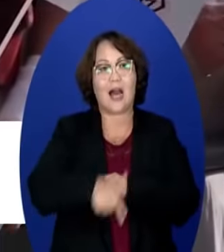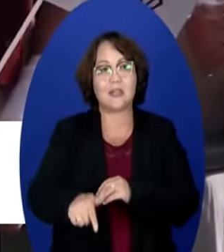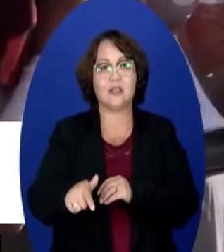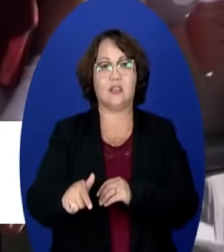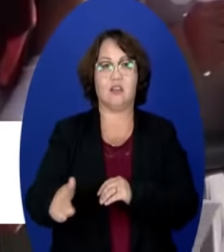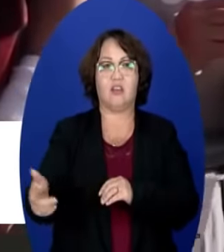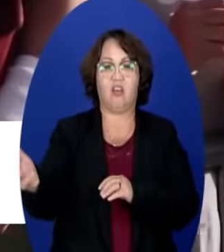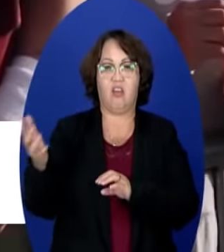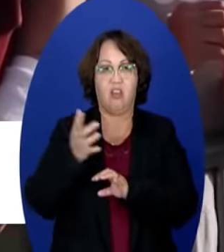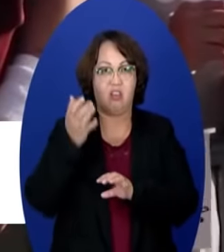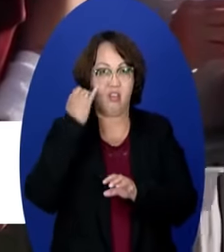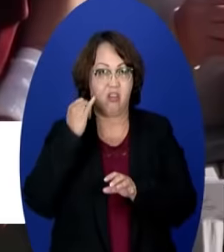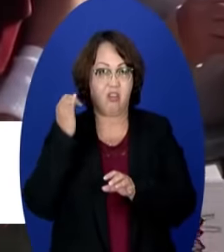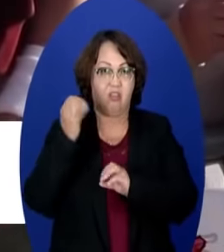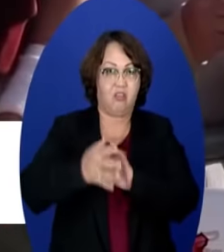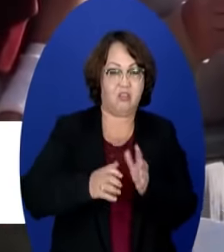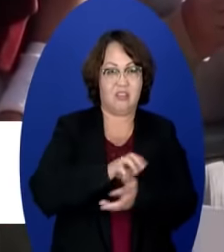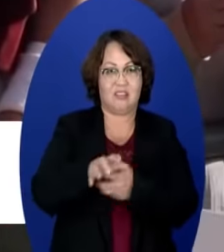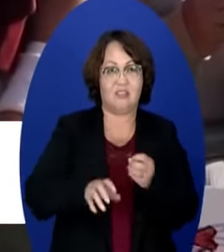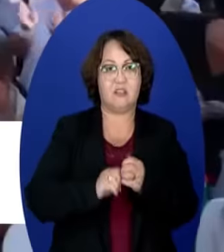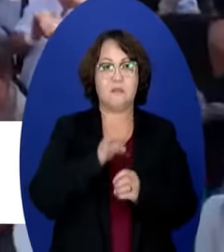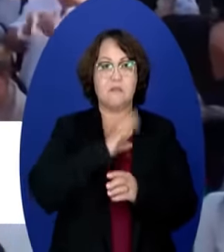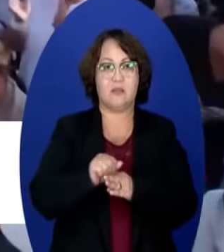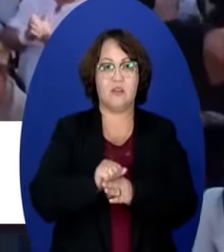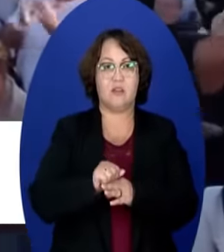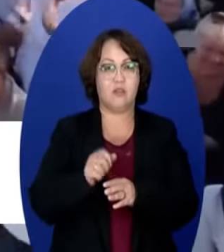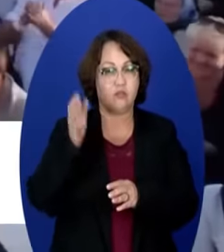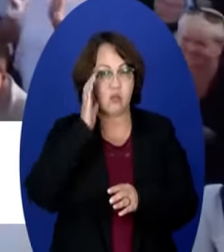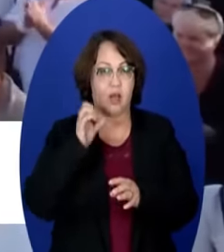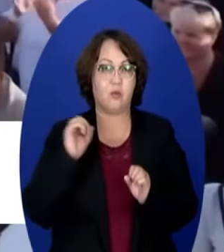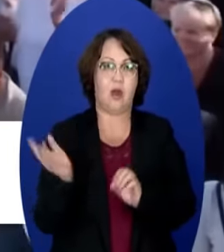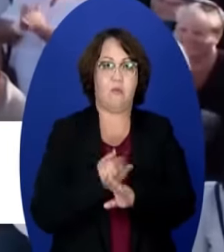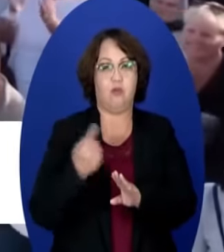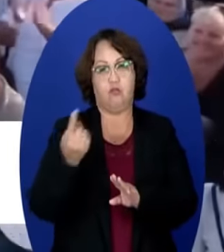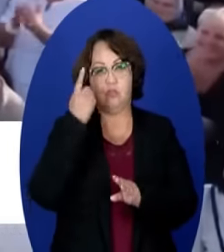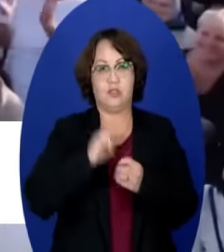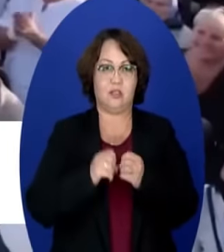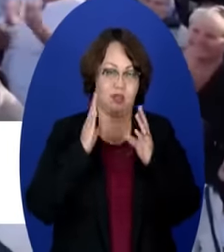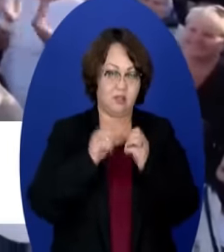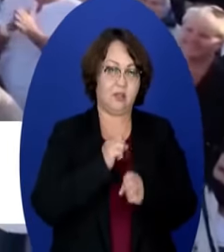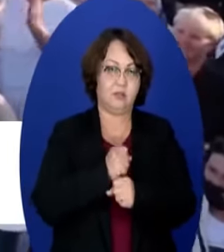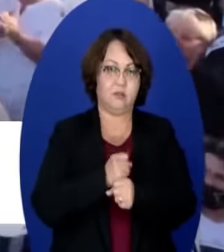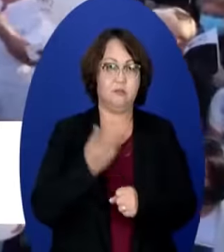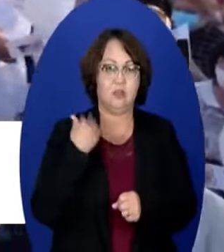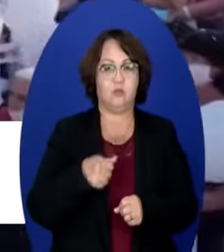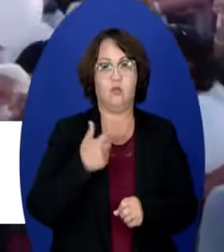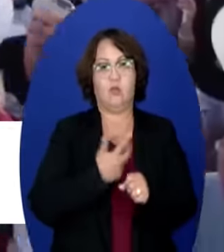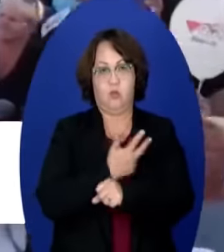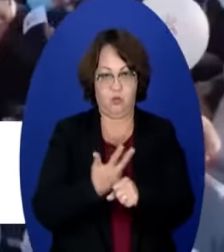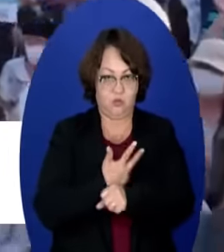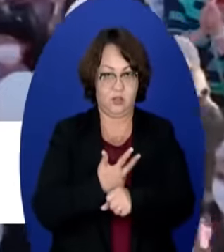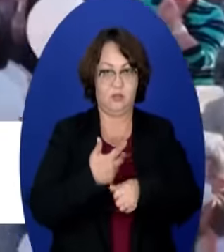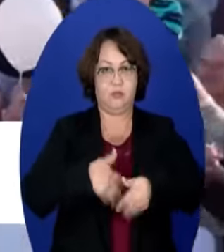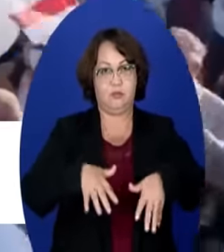үүмэн дэгдэхээр бэлтгэж байна гэж мэдгдсэний дараагаар аюулгүй байдлын өндөржүүлсэн арга хэмжээнүүдийг тус улсад авсан байсан. За гэхдээ 3 цаг орчим